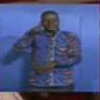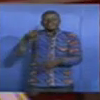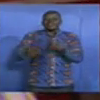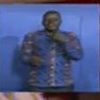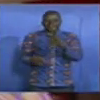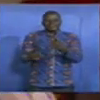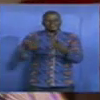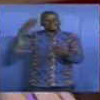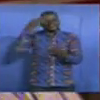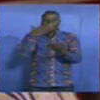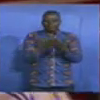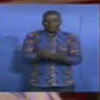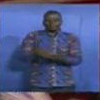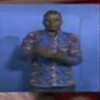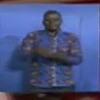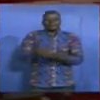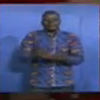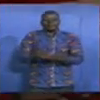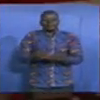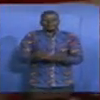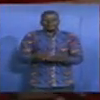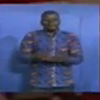font bon ménage.